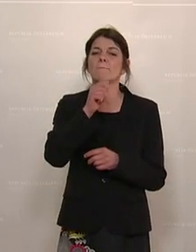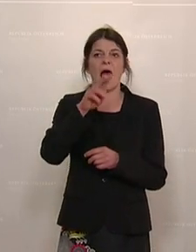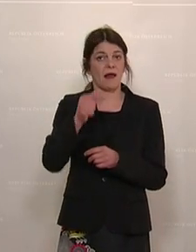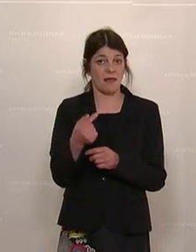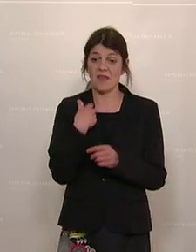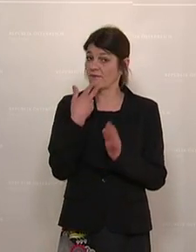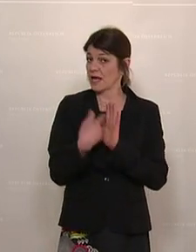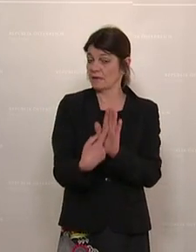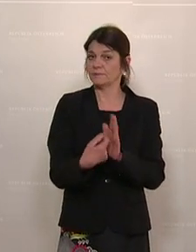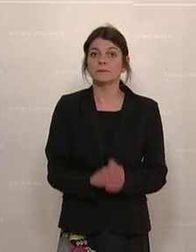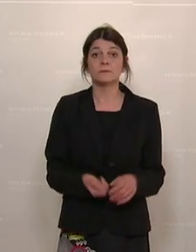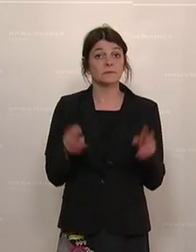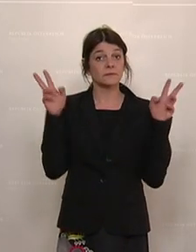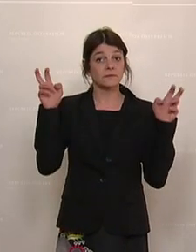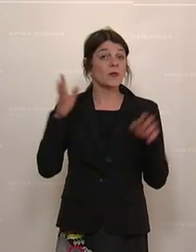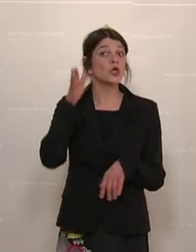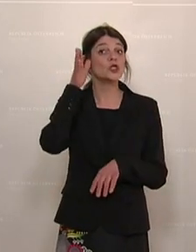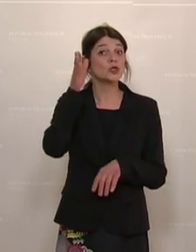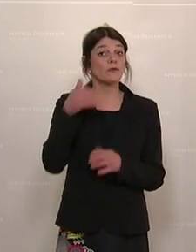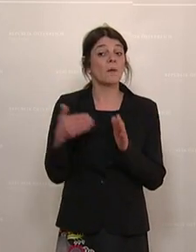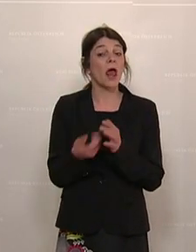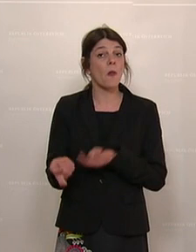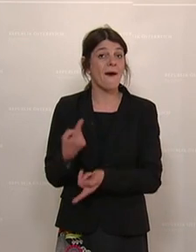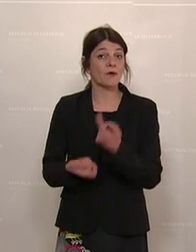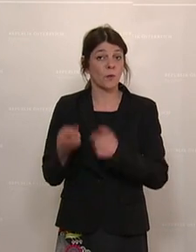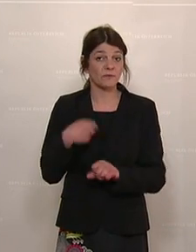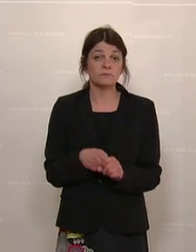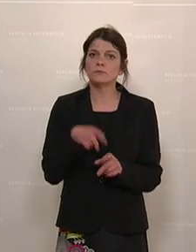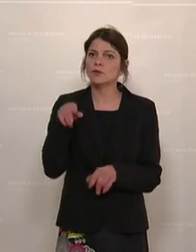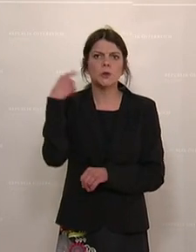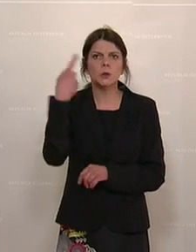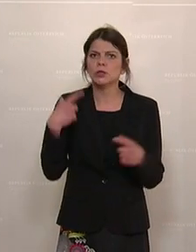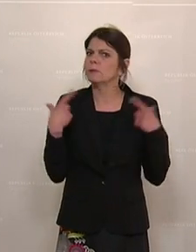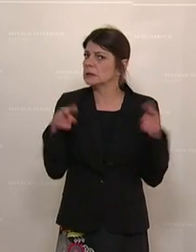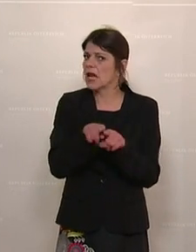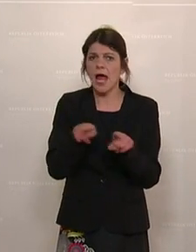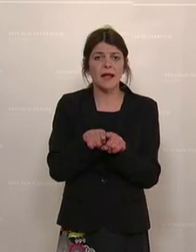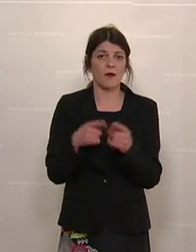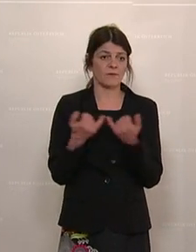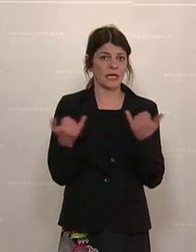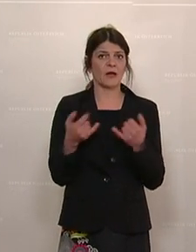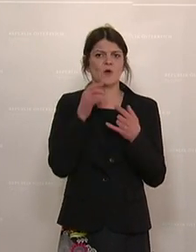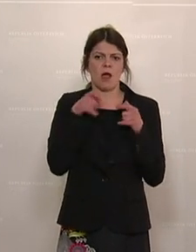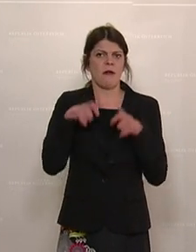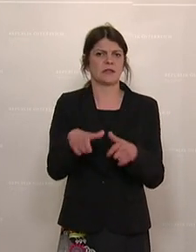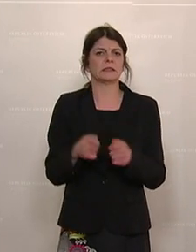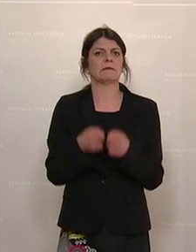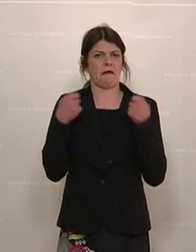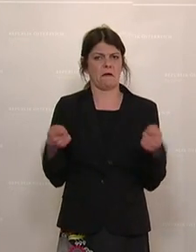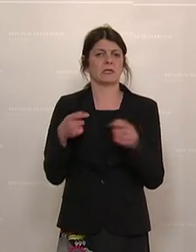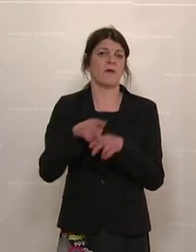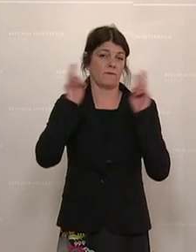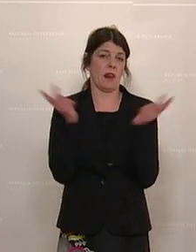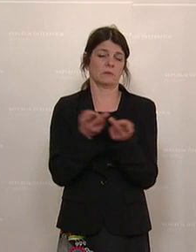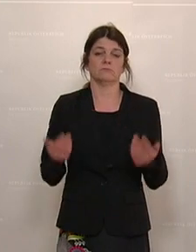den weg geben zukunft braucht herkunft das gilt für das jüdische leben genauso wie für eine der ältesten tageszeitungen